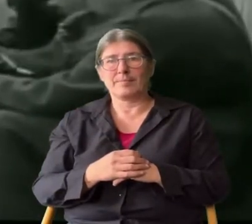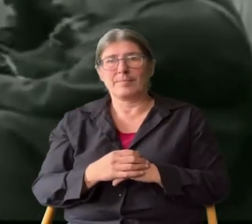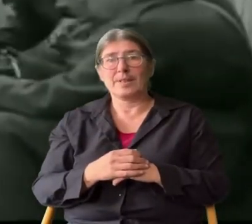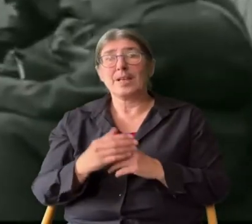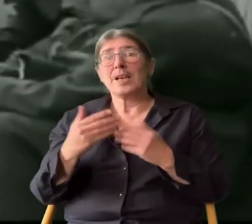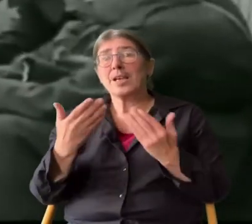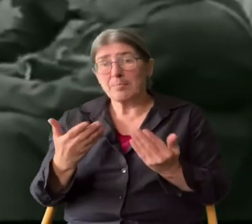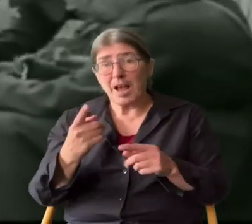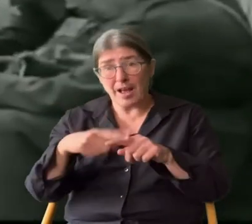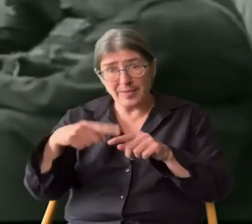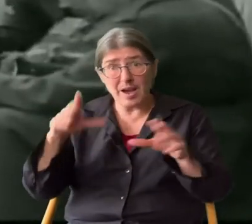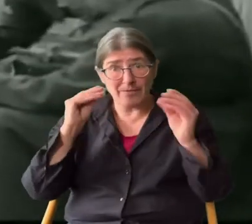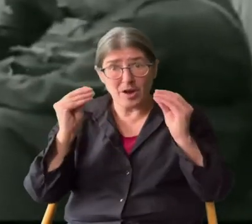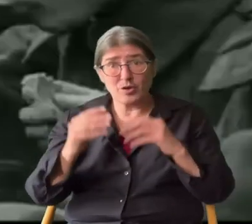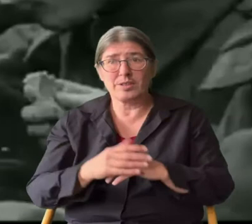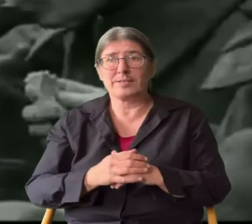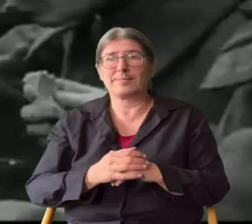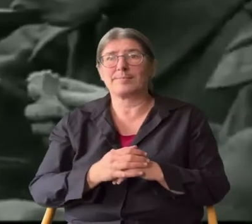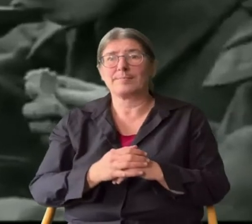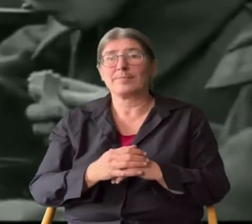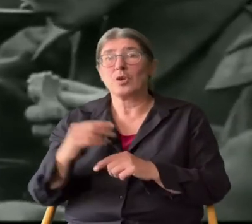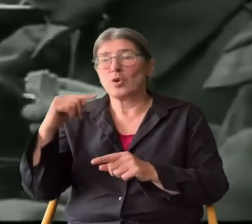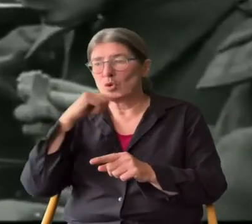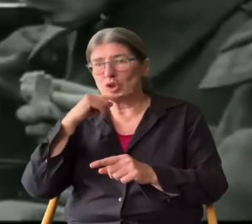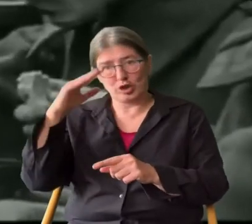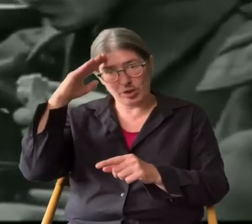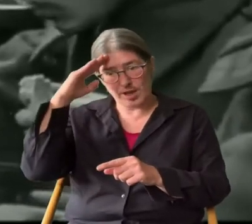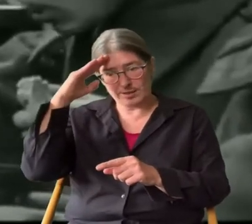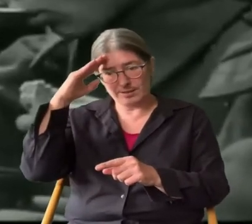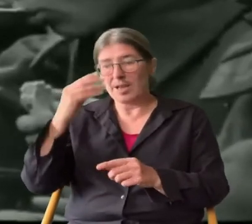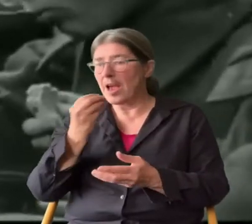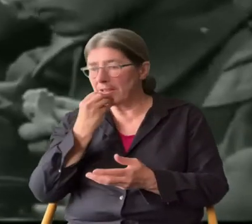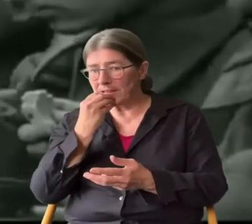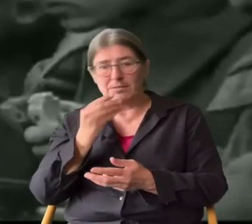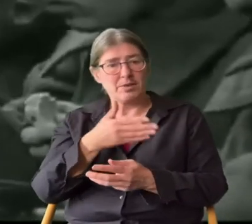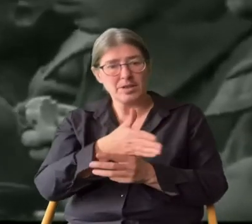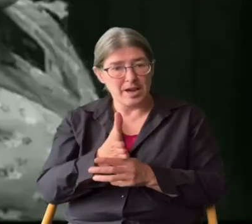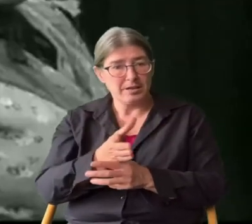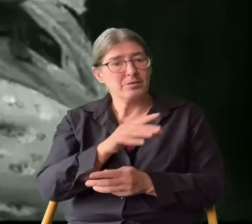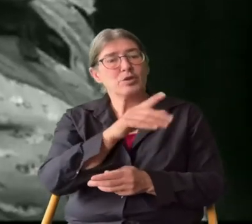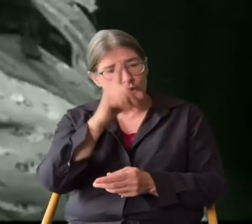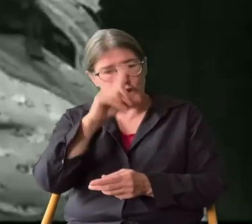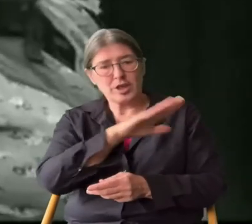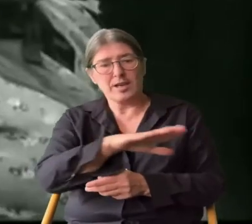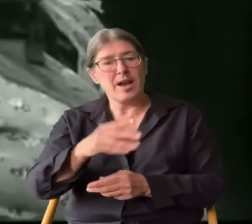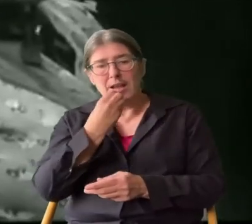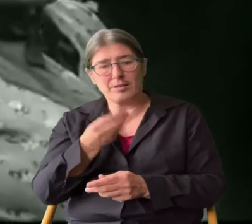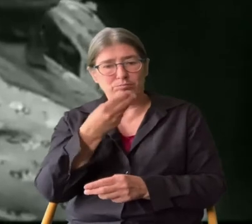Doch es gibt auch andere Erfahrungen. Sowjetische Soldaten teilen ihr Essen mit deutschen Kindern.